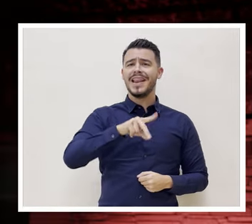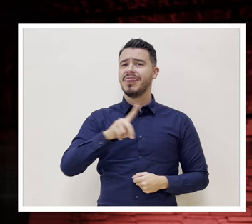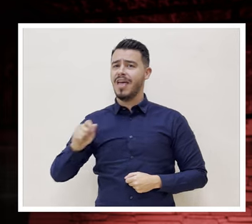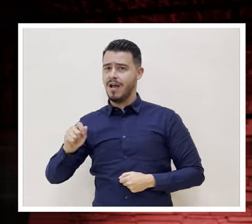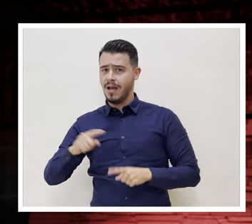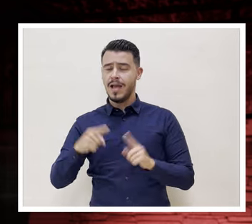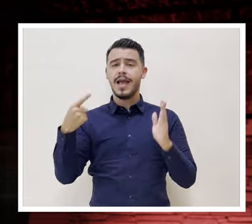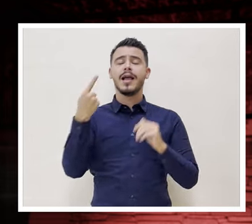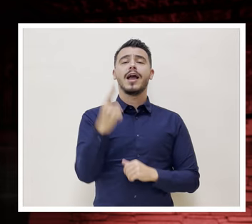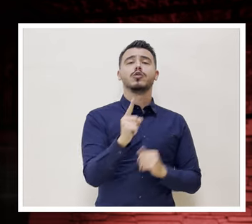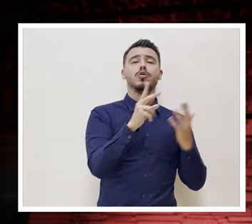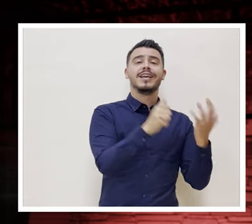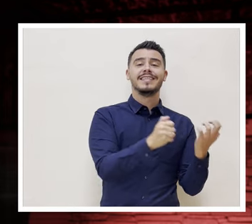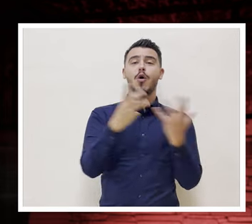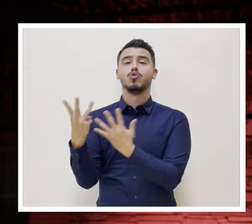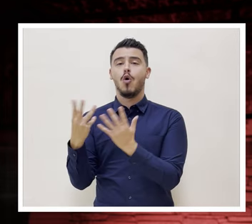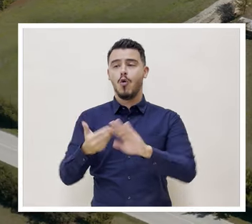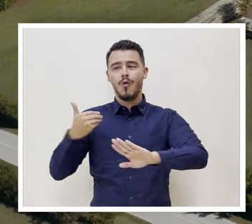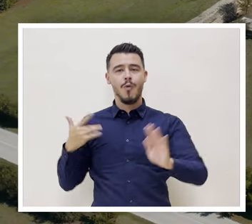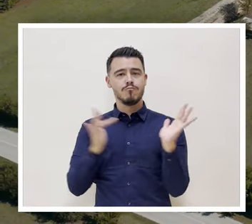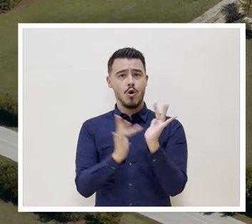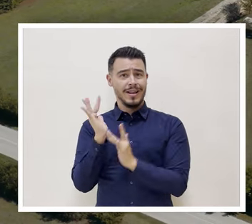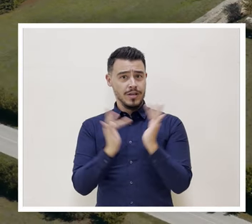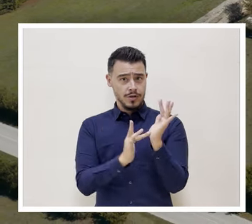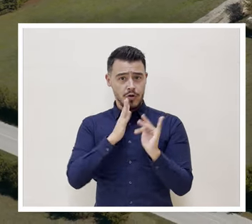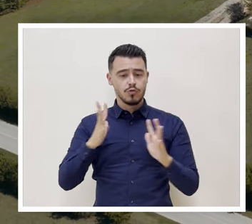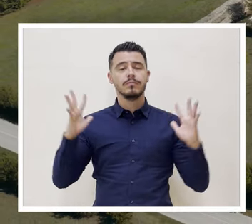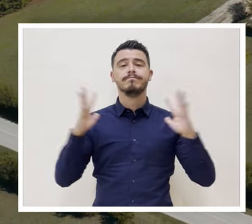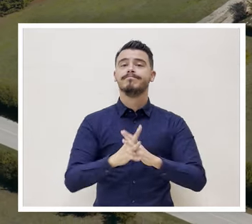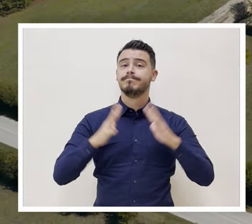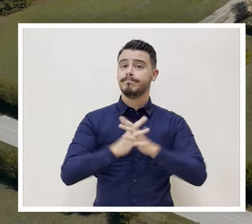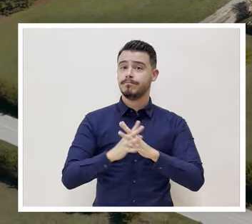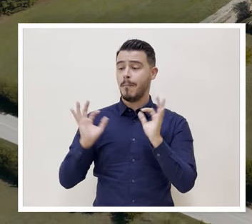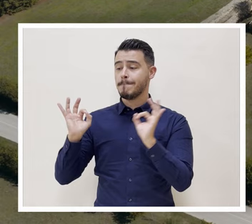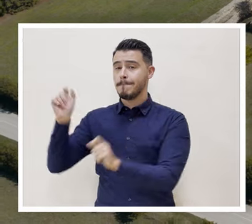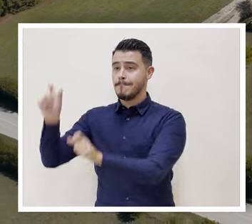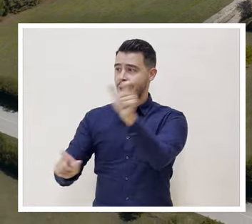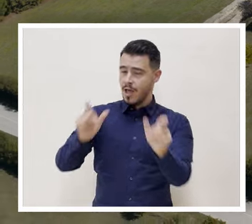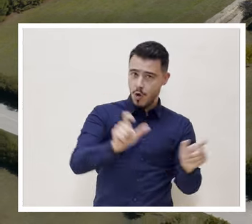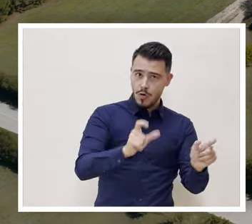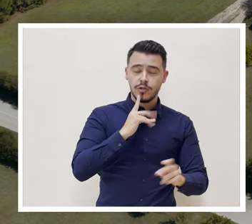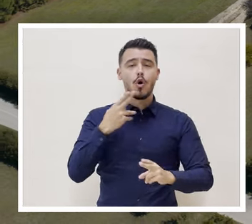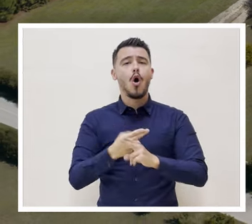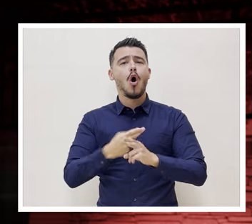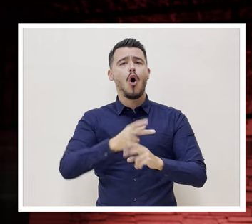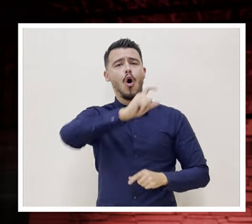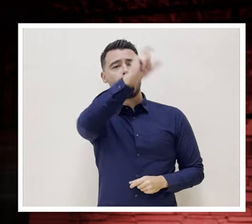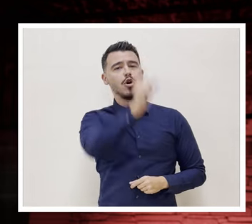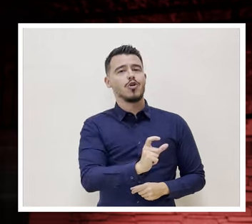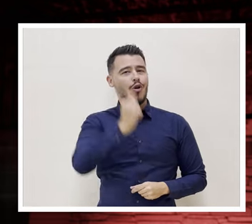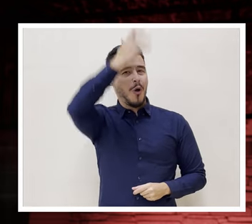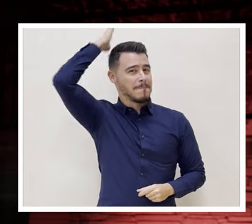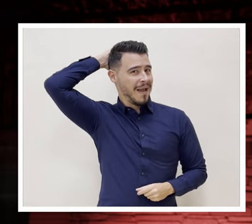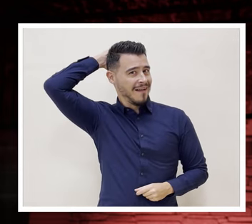το 168 π.Χ. διεξήχθη η ομώνυμη μάχη μεταξύ Μακεδόνων και